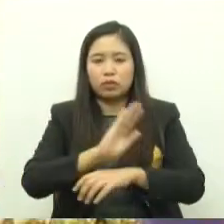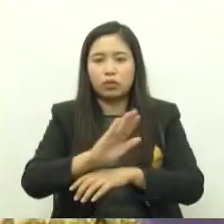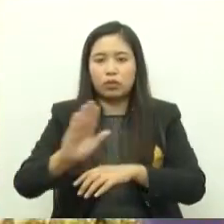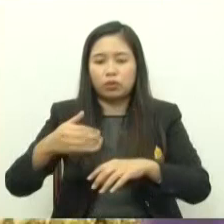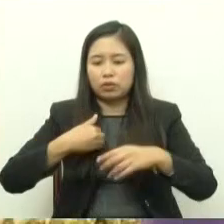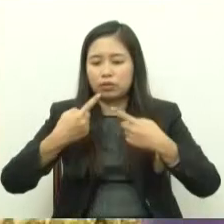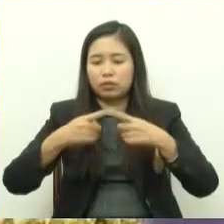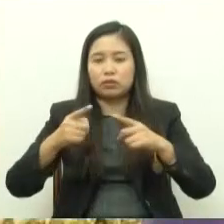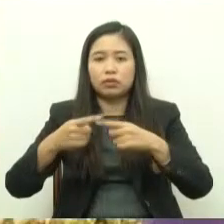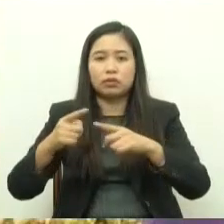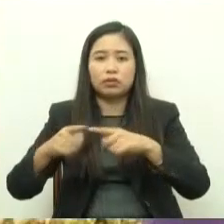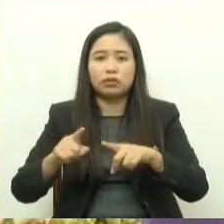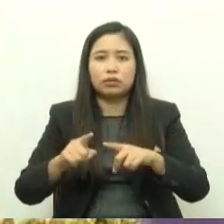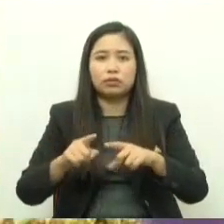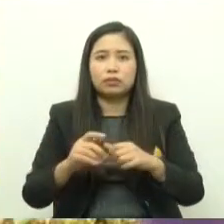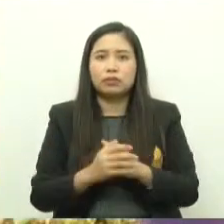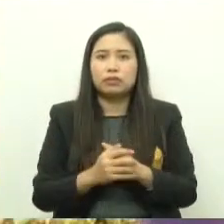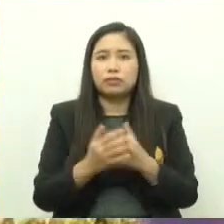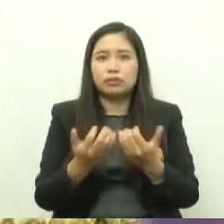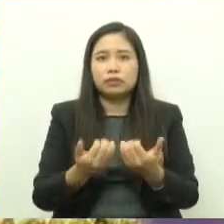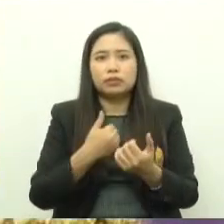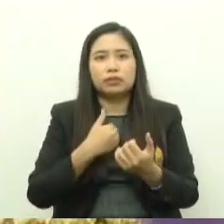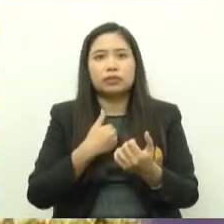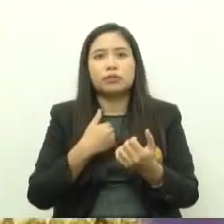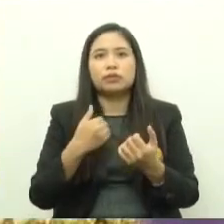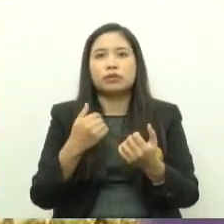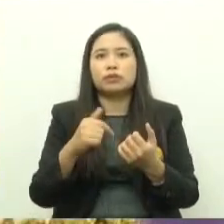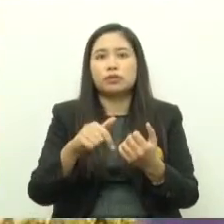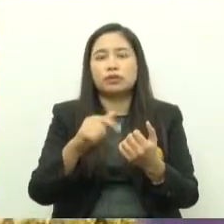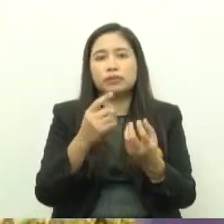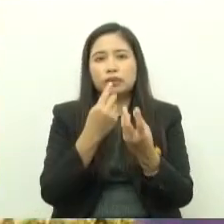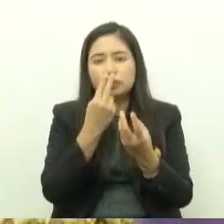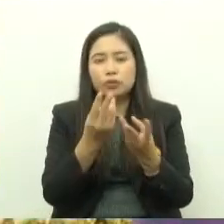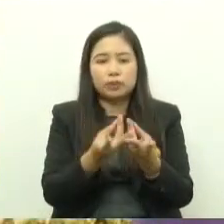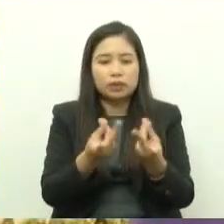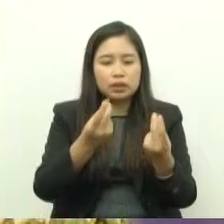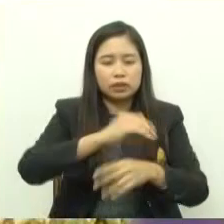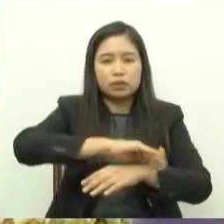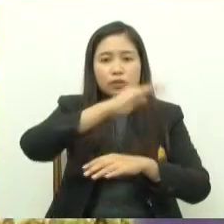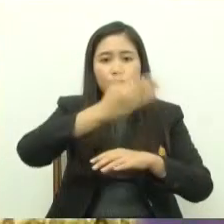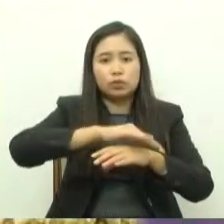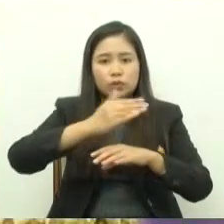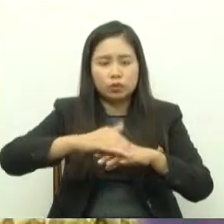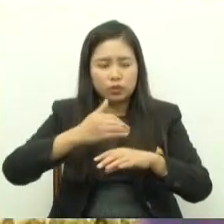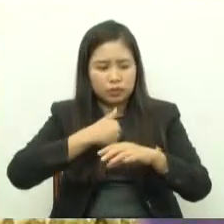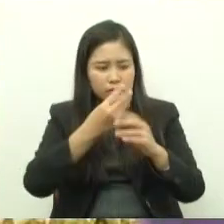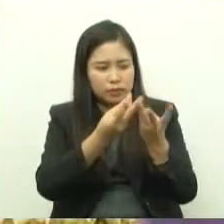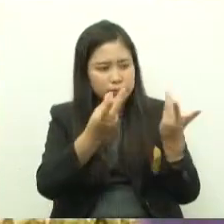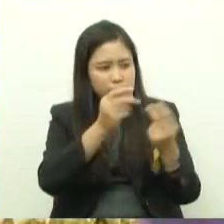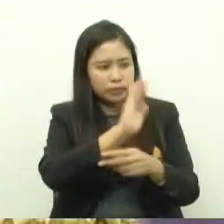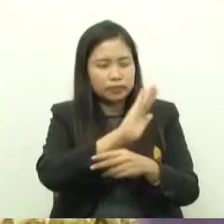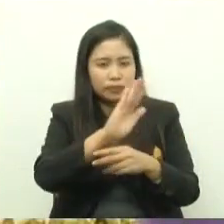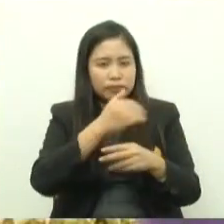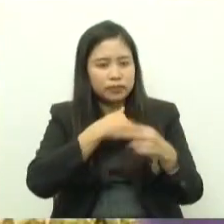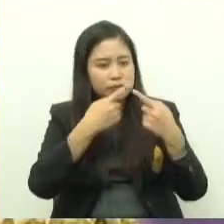น่านจัดอยู่ในกลุ่มที่ผมแบ่งพื้นที่เอาไว้คืออยู่พื้นที่สูงนะครับมีบริบทของความยุ่งยากในการเดิน